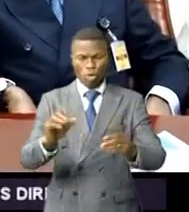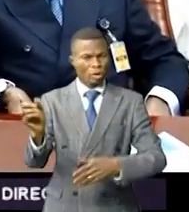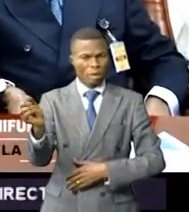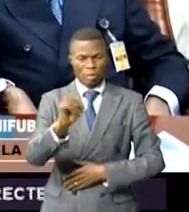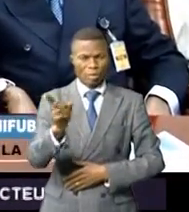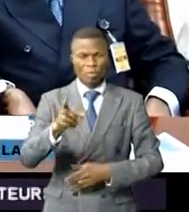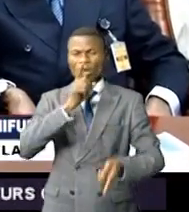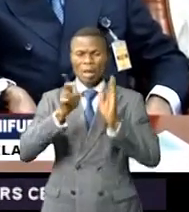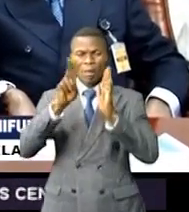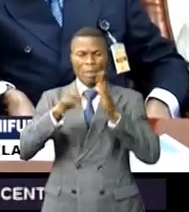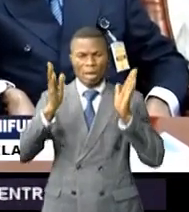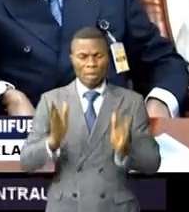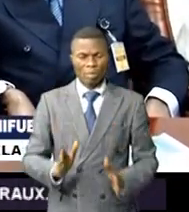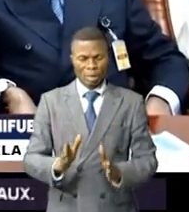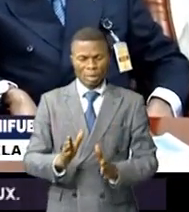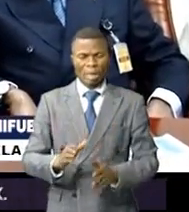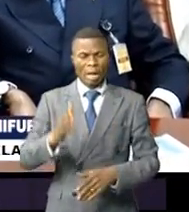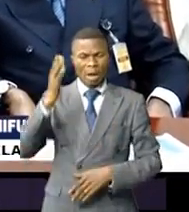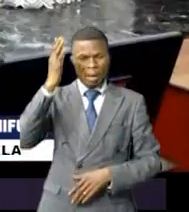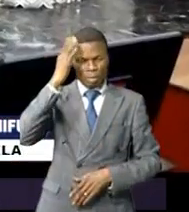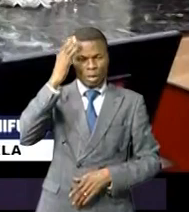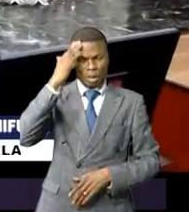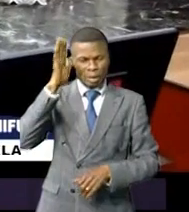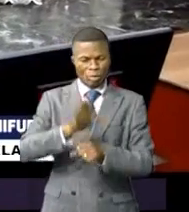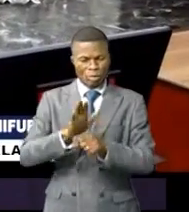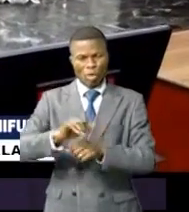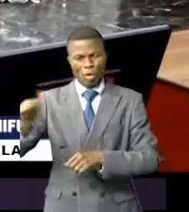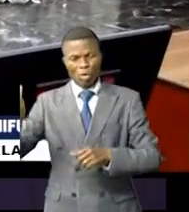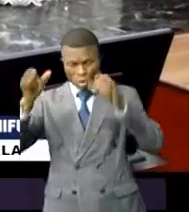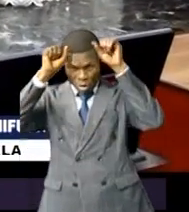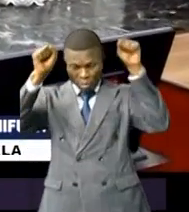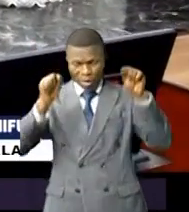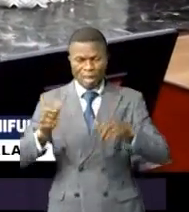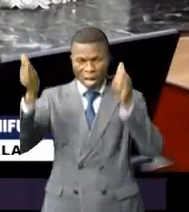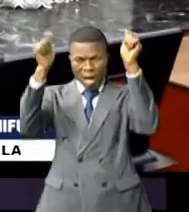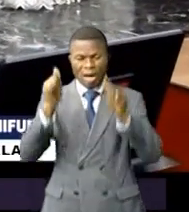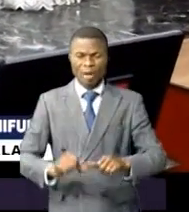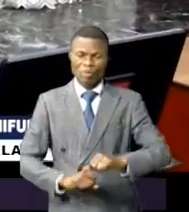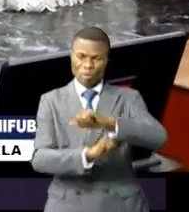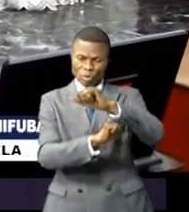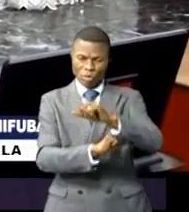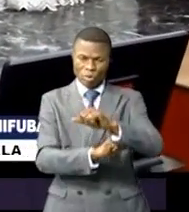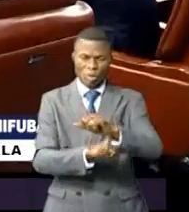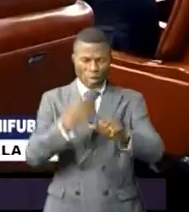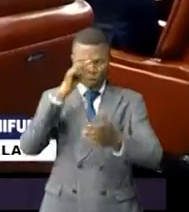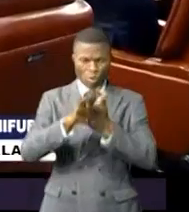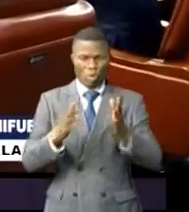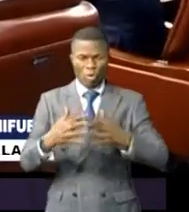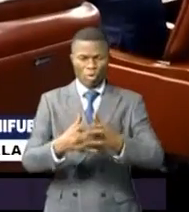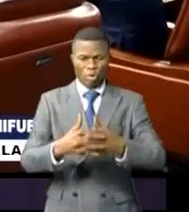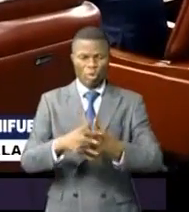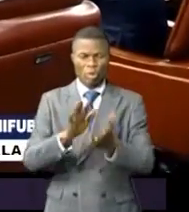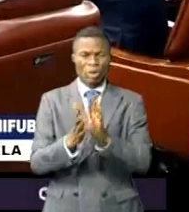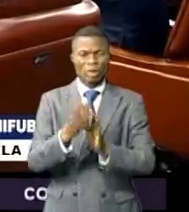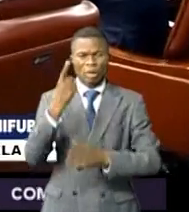parlementaires panafricains comptent sur l'accompagnement des autres chefs d'État africains pour la sérénité et la